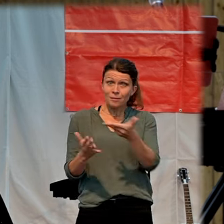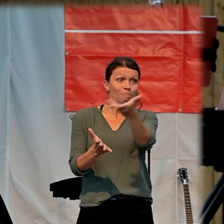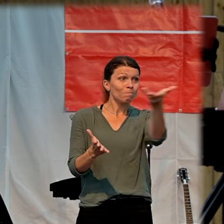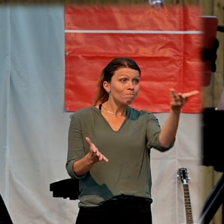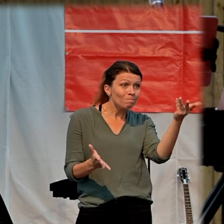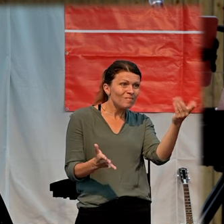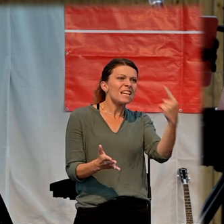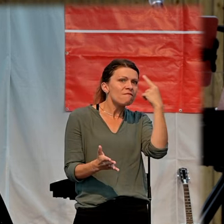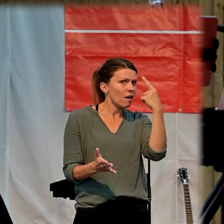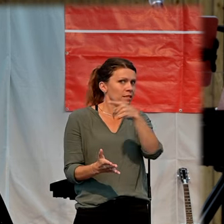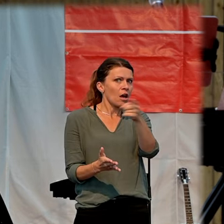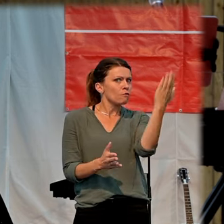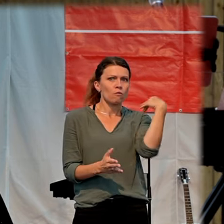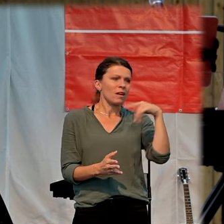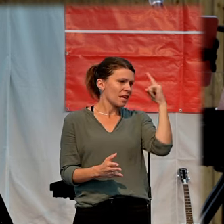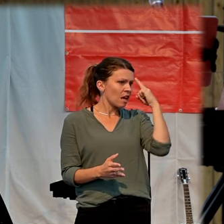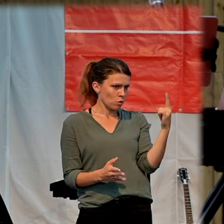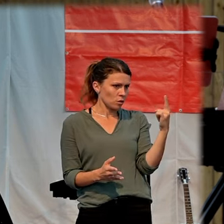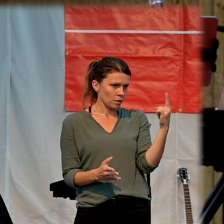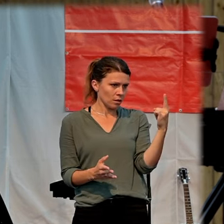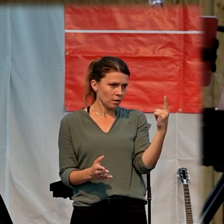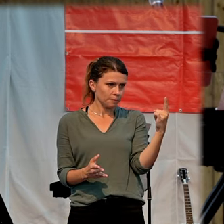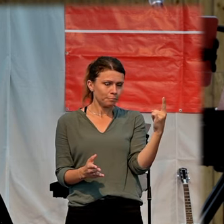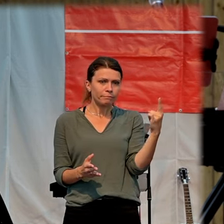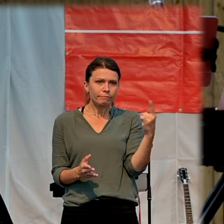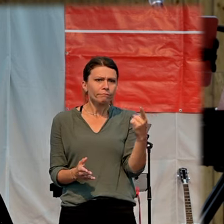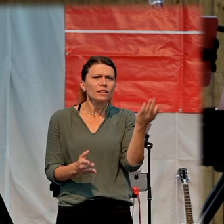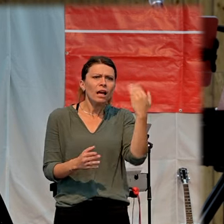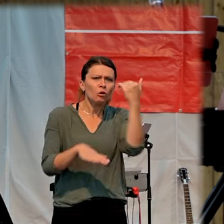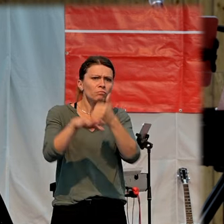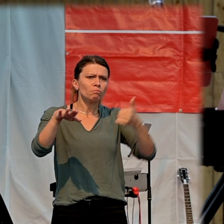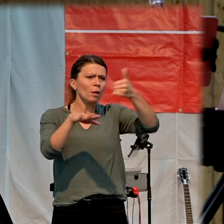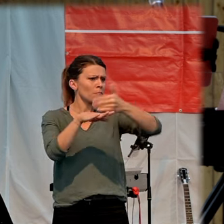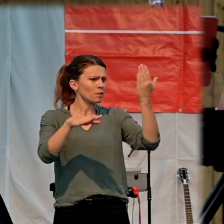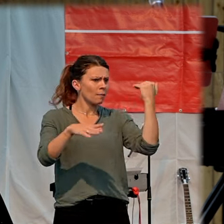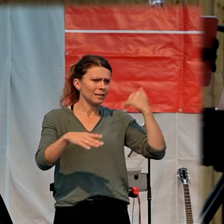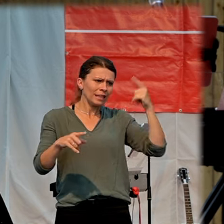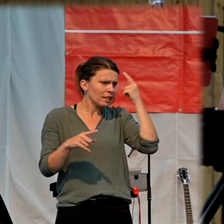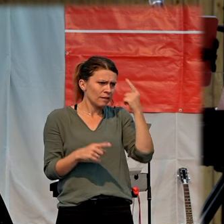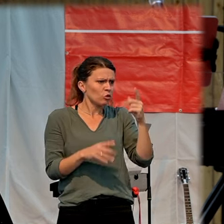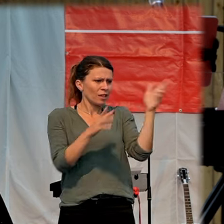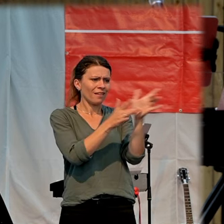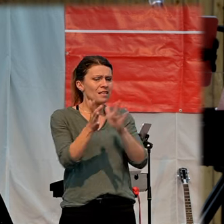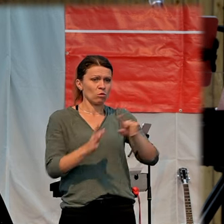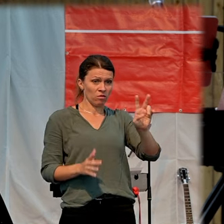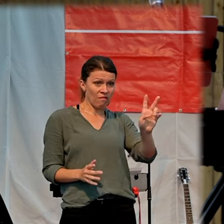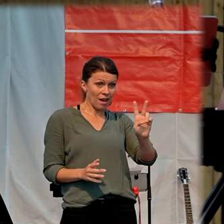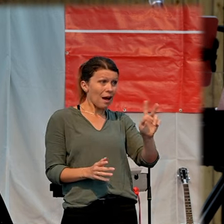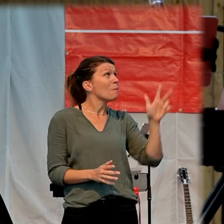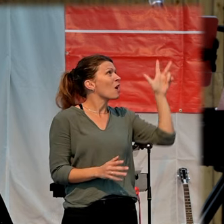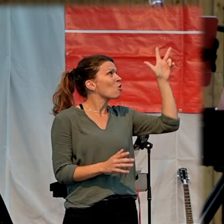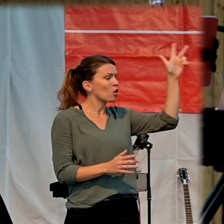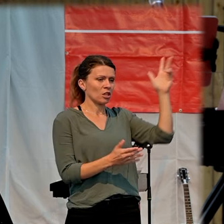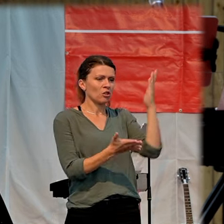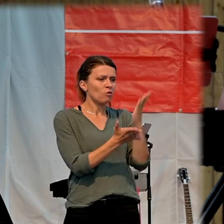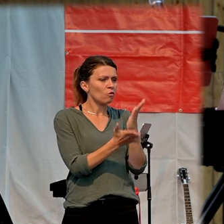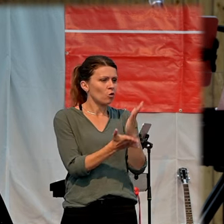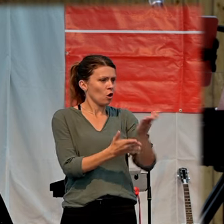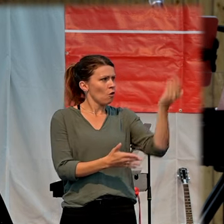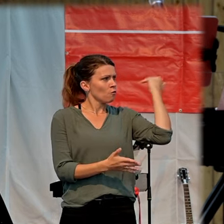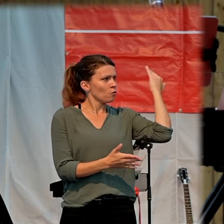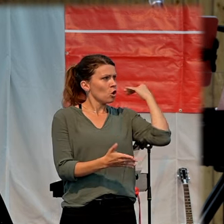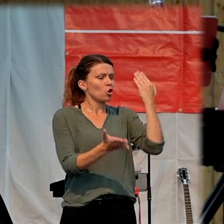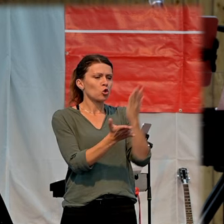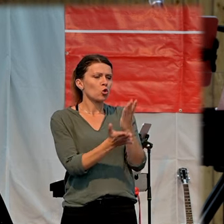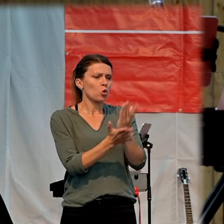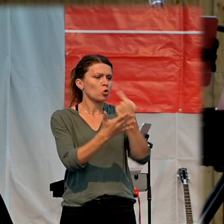dass ihr in Unwesenheit gehandelt habt, wie auch eure Obersten. Gott aber hat es so erfüllt, was er durch den